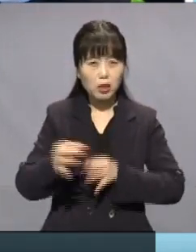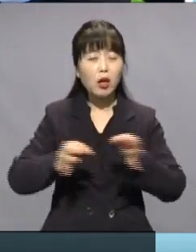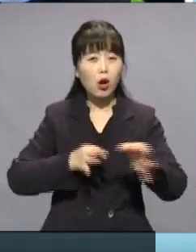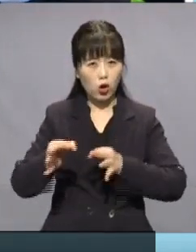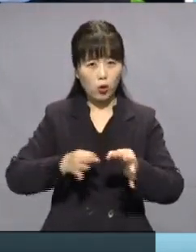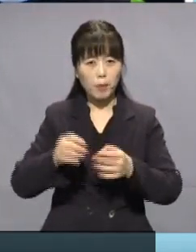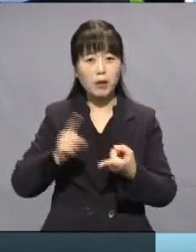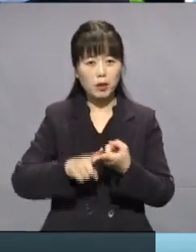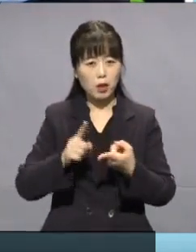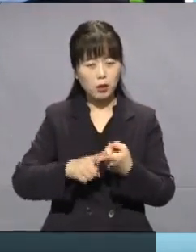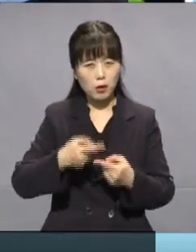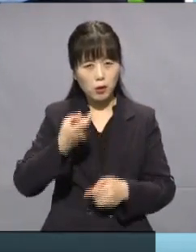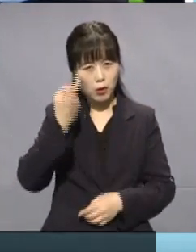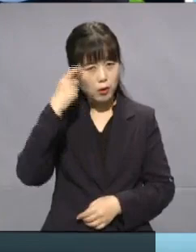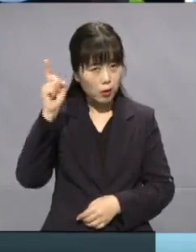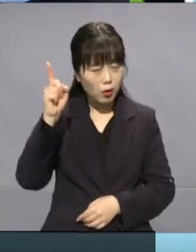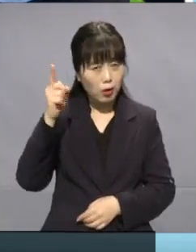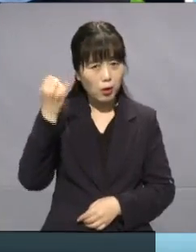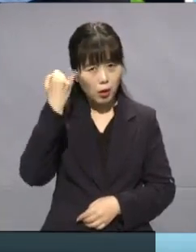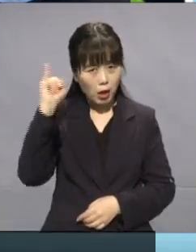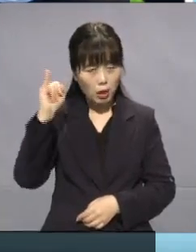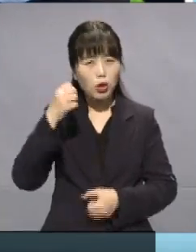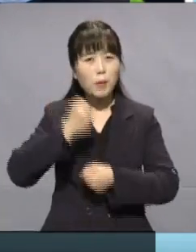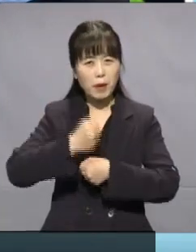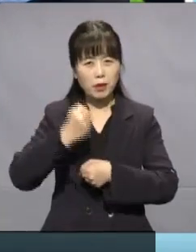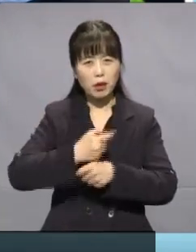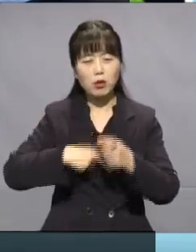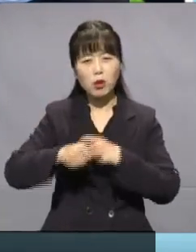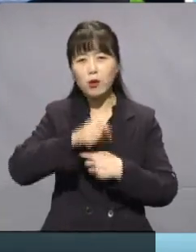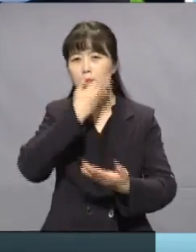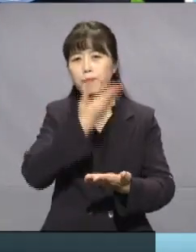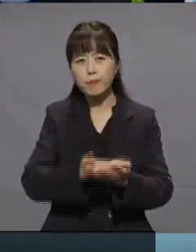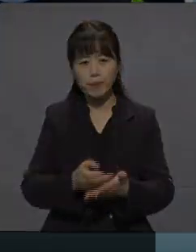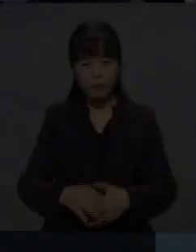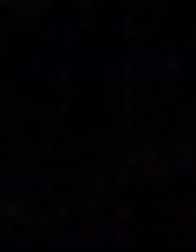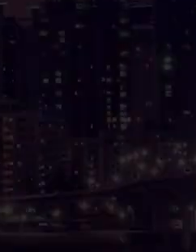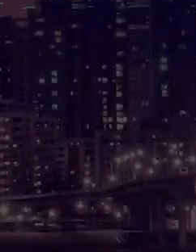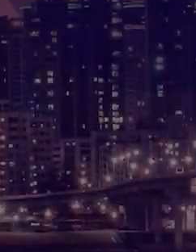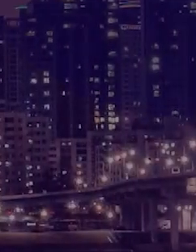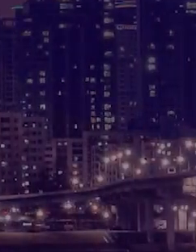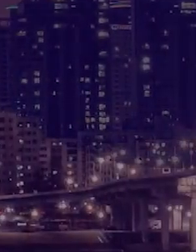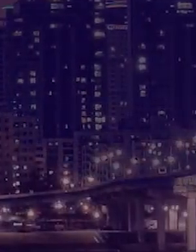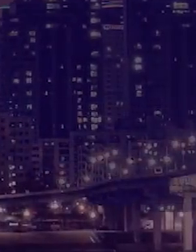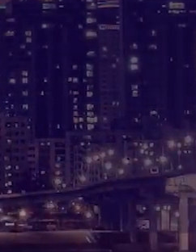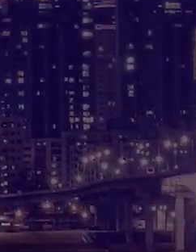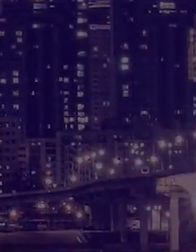것들에 좀 창의적인 아이디어를 좀 내야 되지 않느냐 이렇게 생각을 합니다